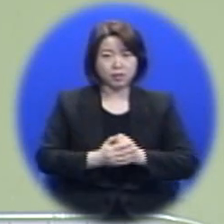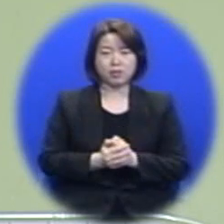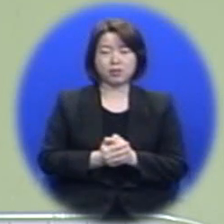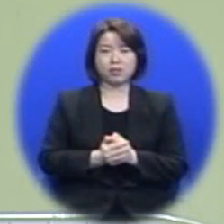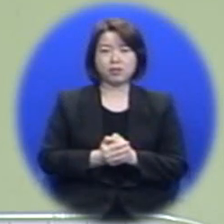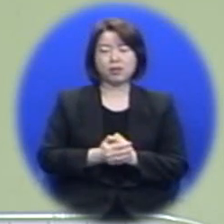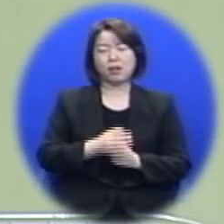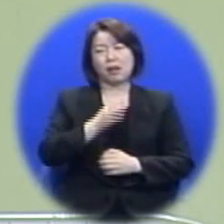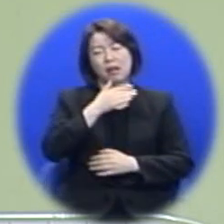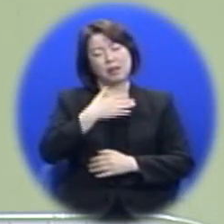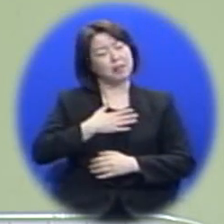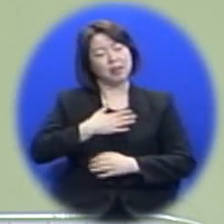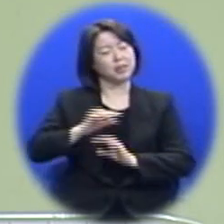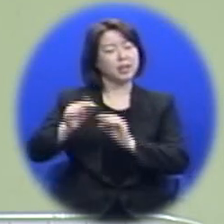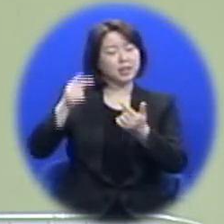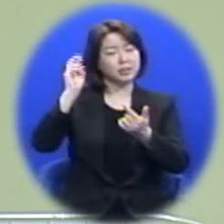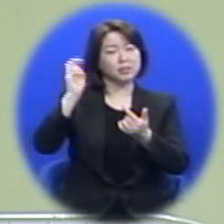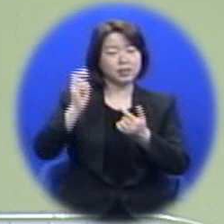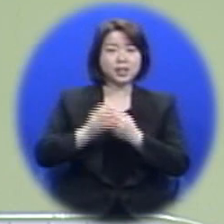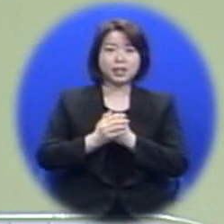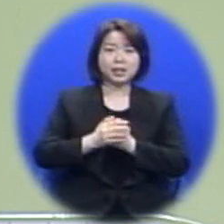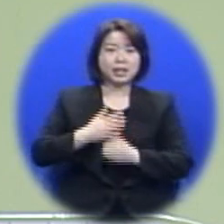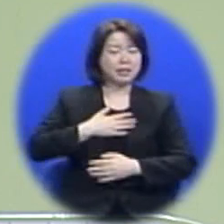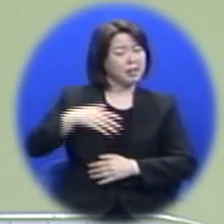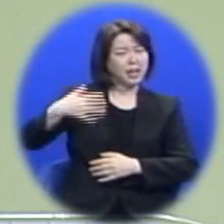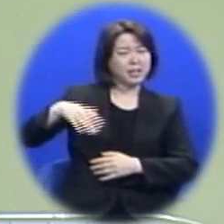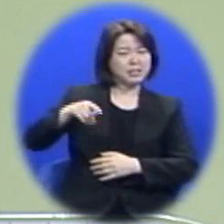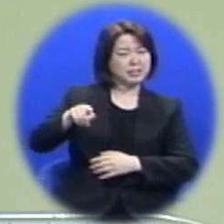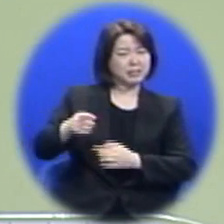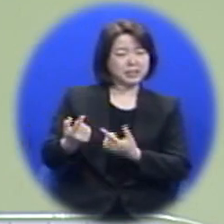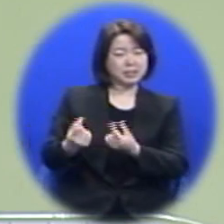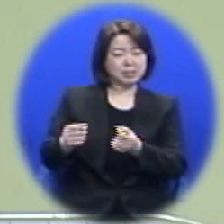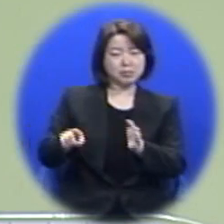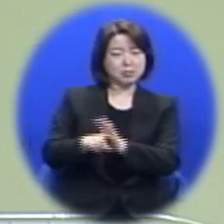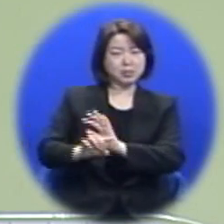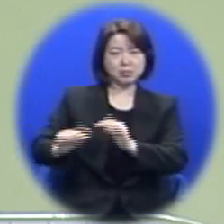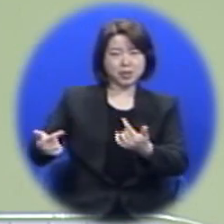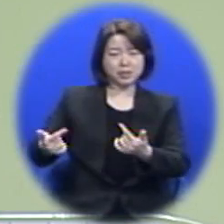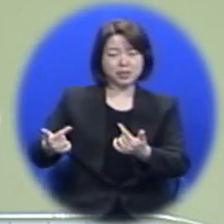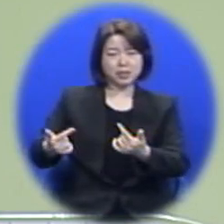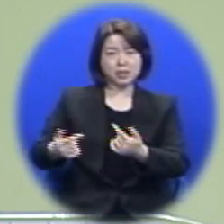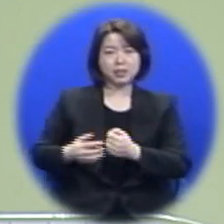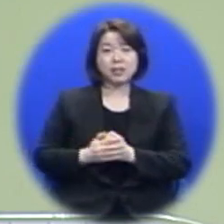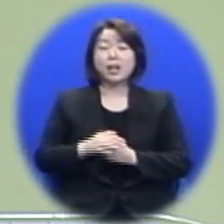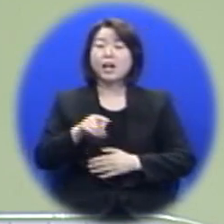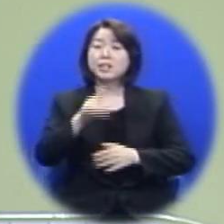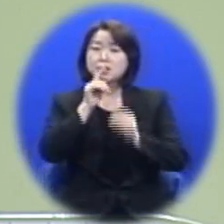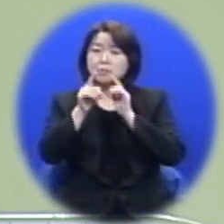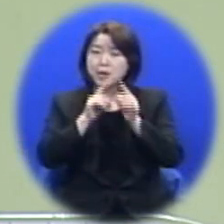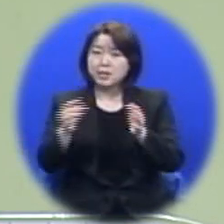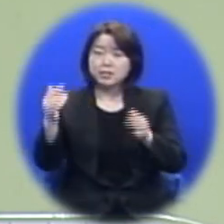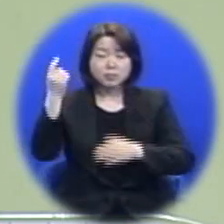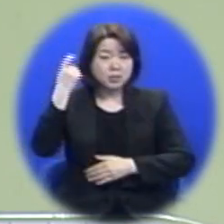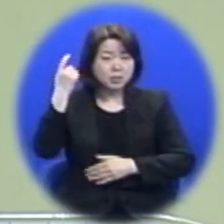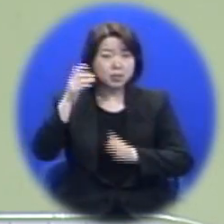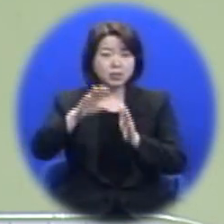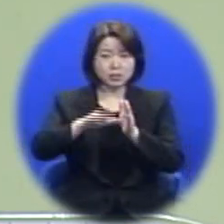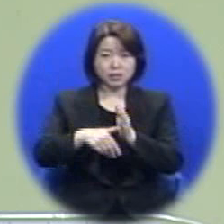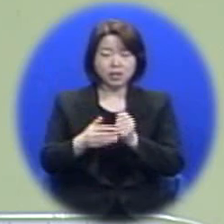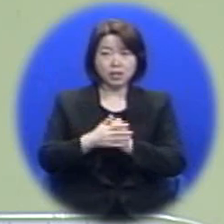아 나는 아닐 거야 나는 아직까지 그런 믿음이 아니야 이 말씀을 들으면서